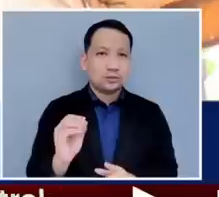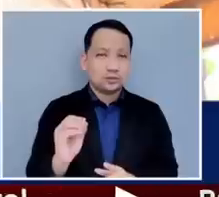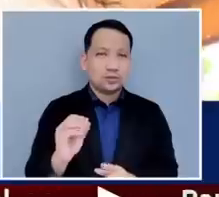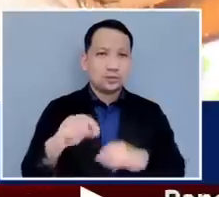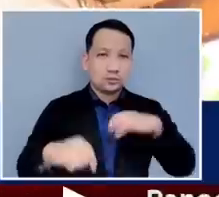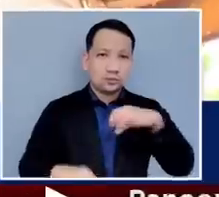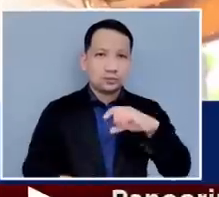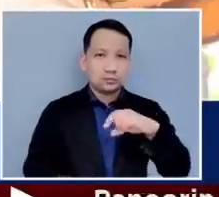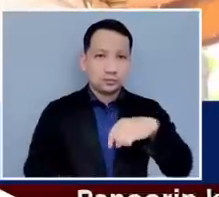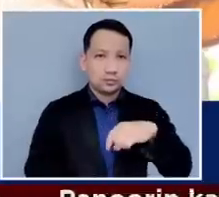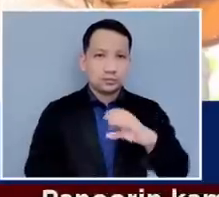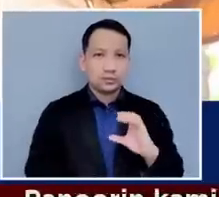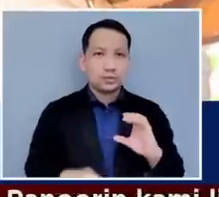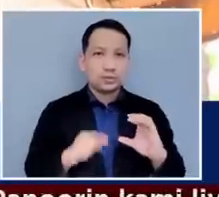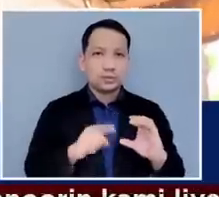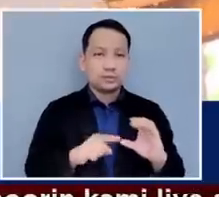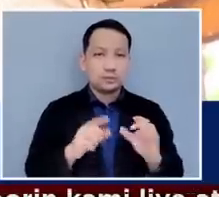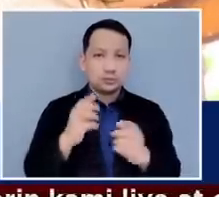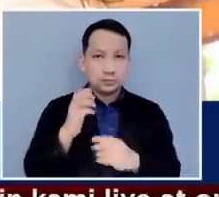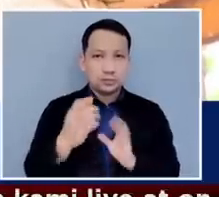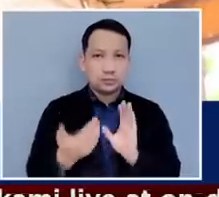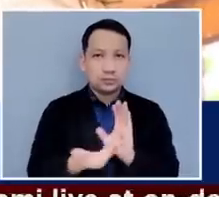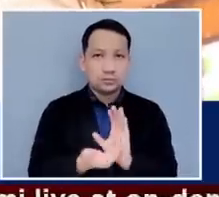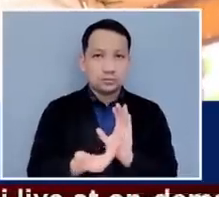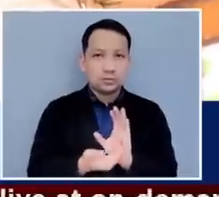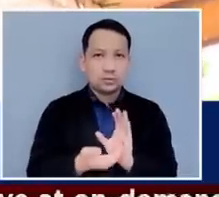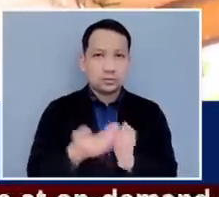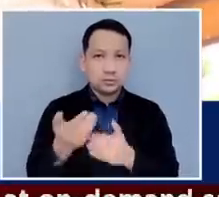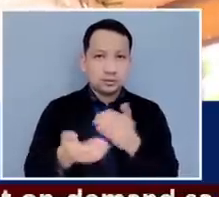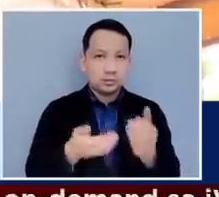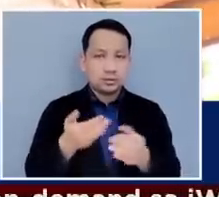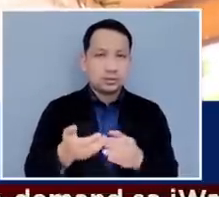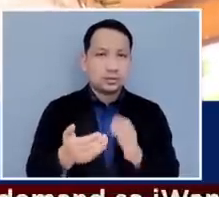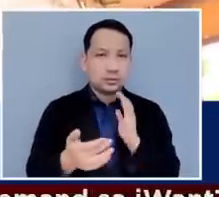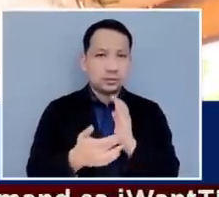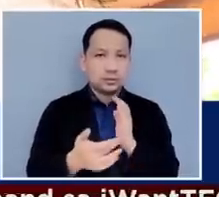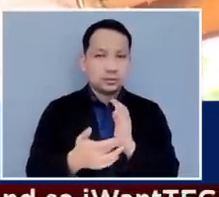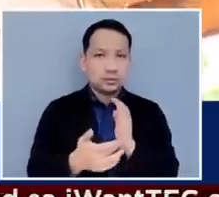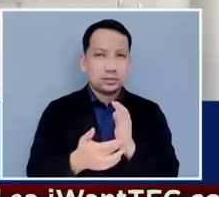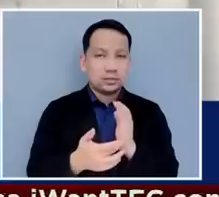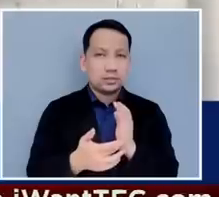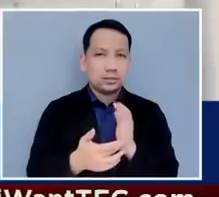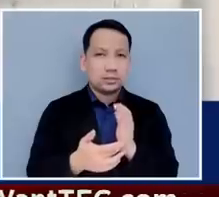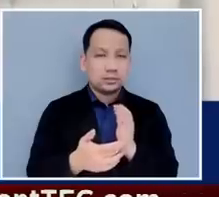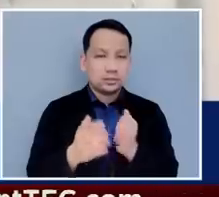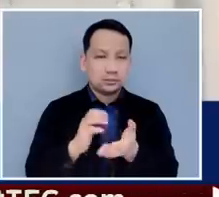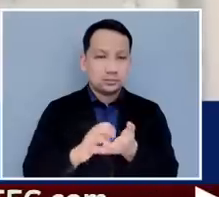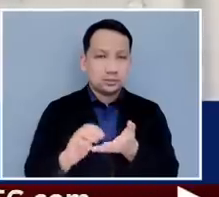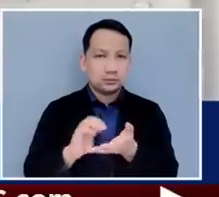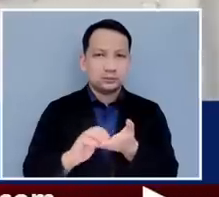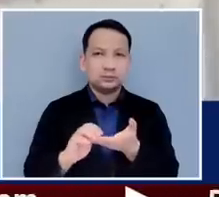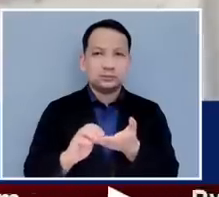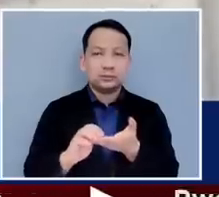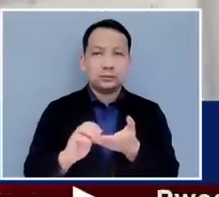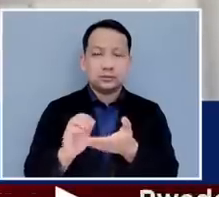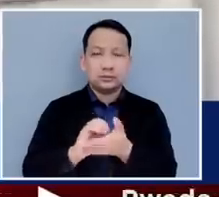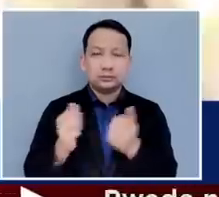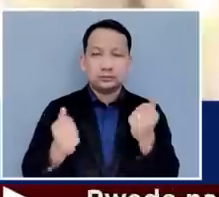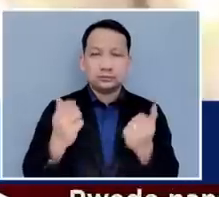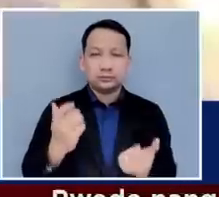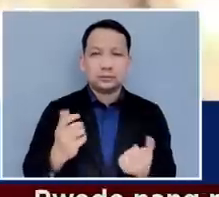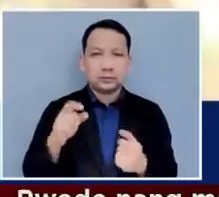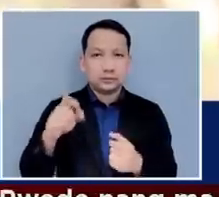City. Kabilang dito ang katibayan na dumaan siya sa technical at practical driving course na kailangan sa pagkuha ng